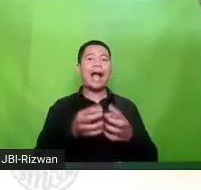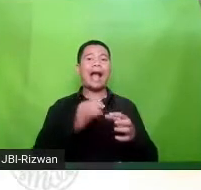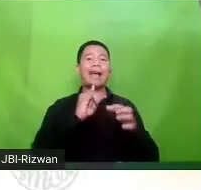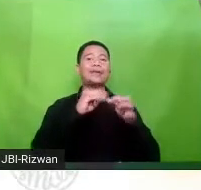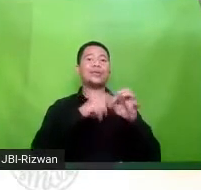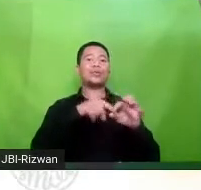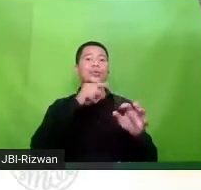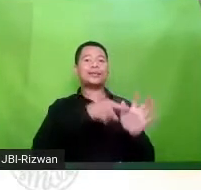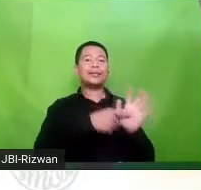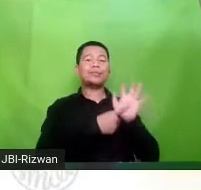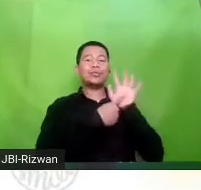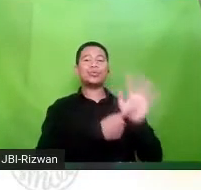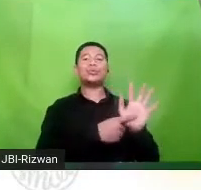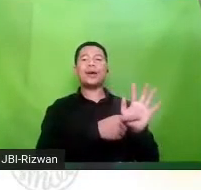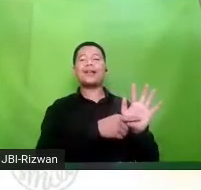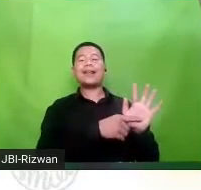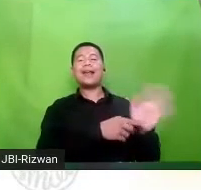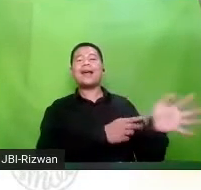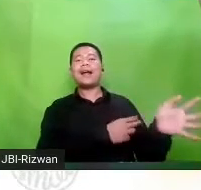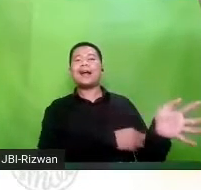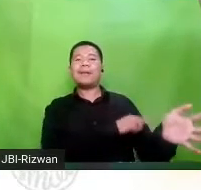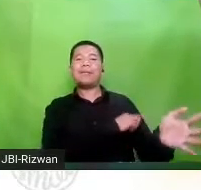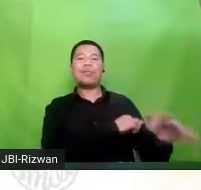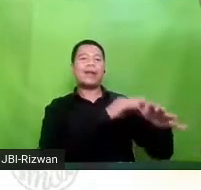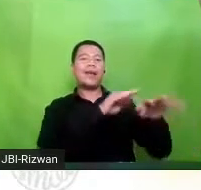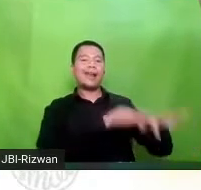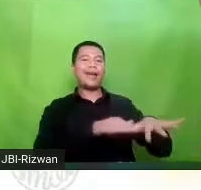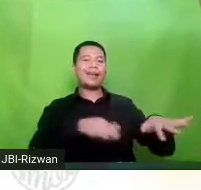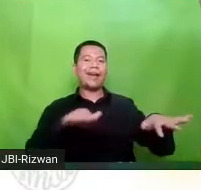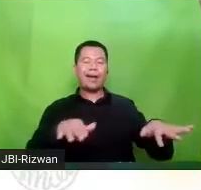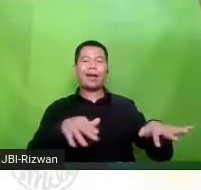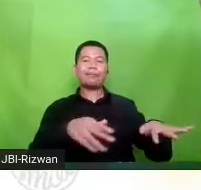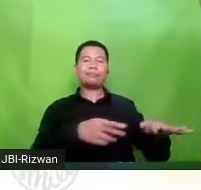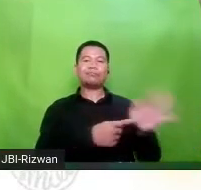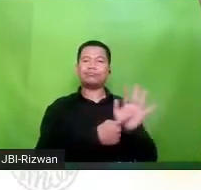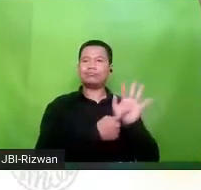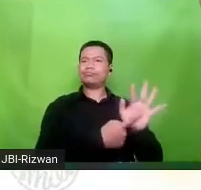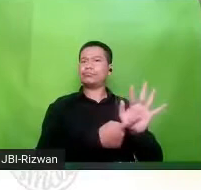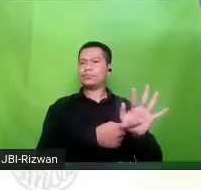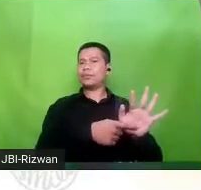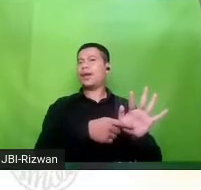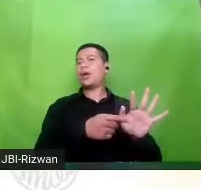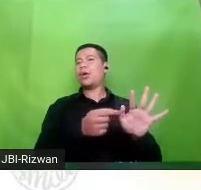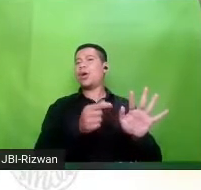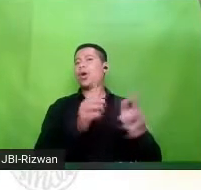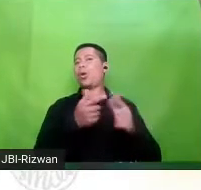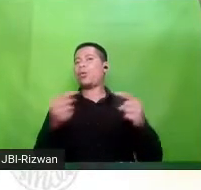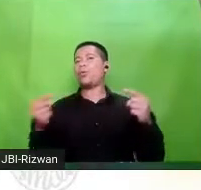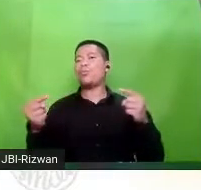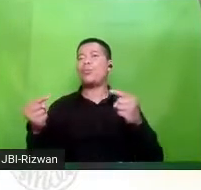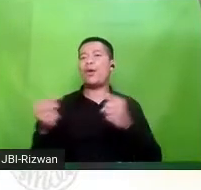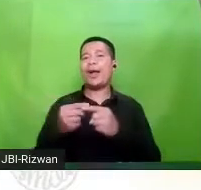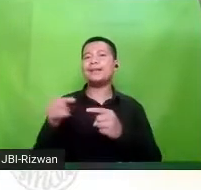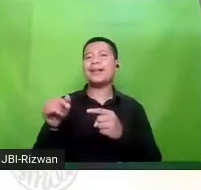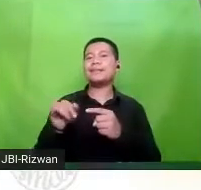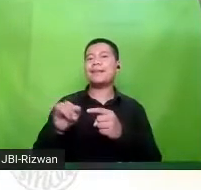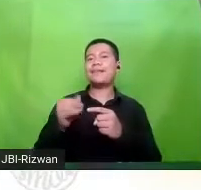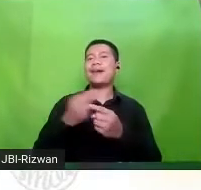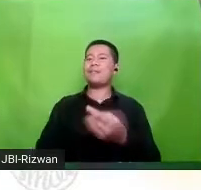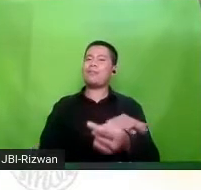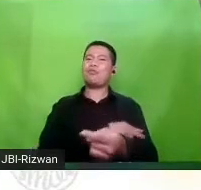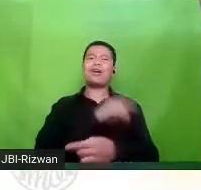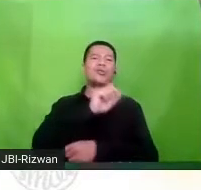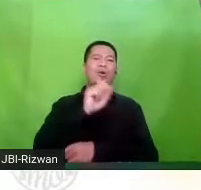menunjukkan nanti kemampuan dari anak-anak tersebut untuk kalau kita kaitkan dengan kemampuan sekolahnya,